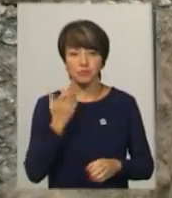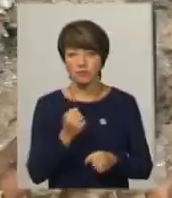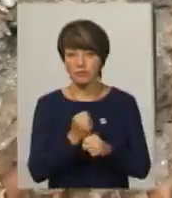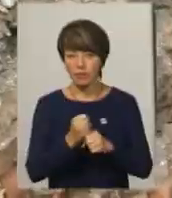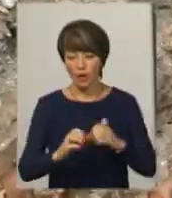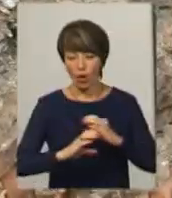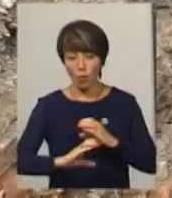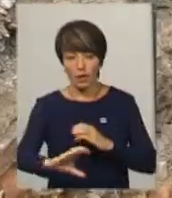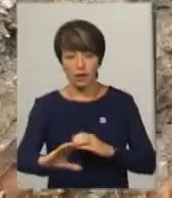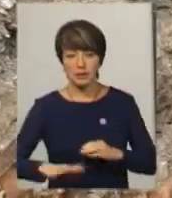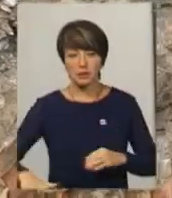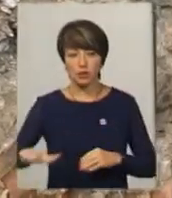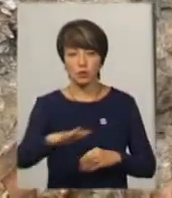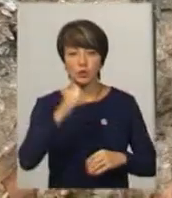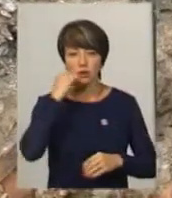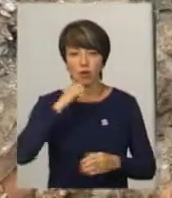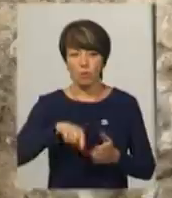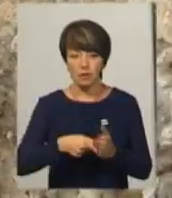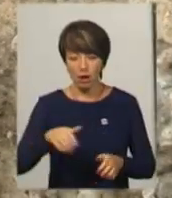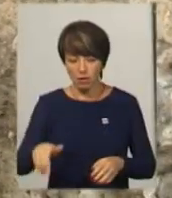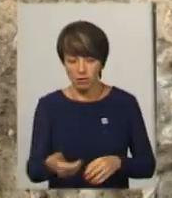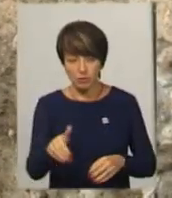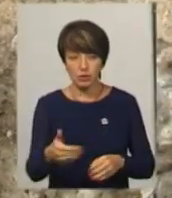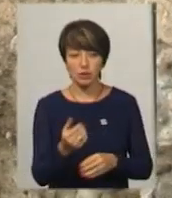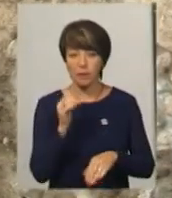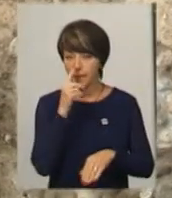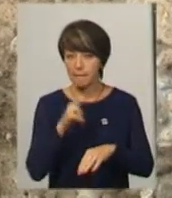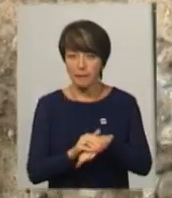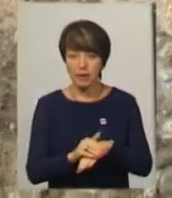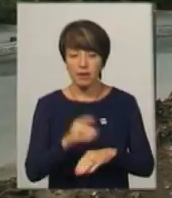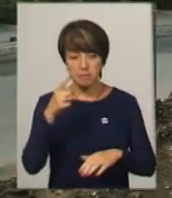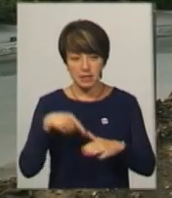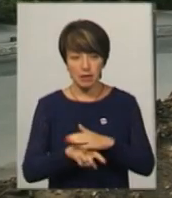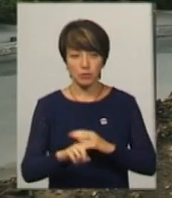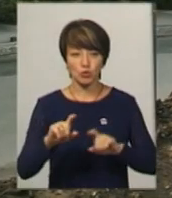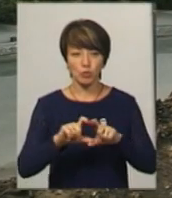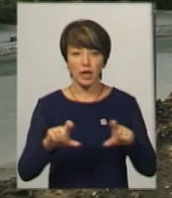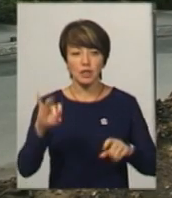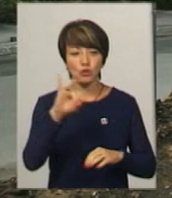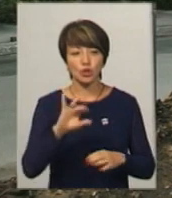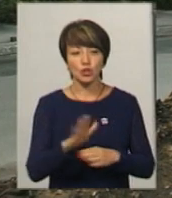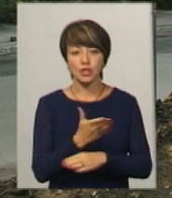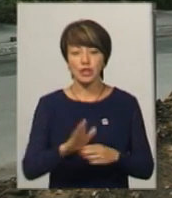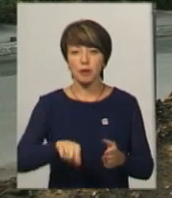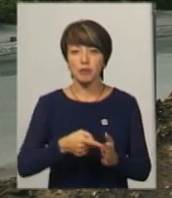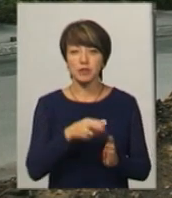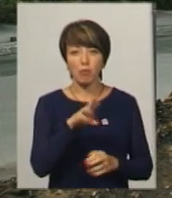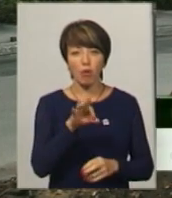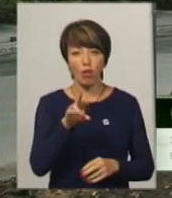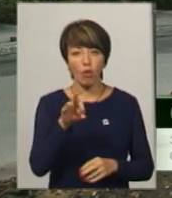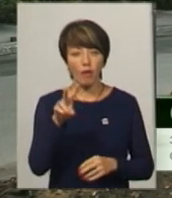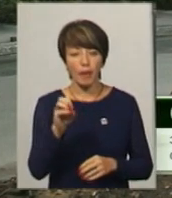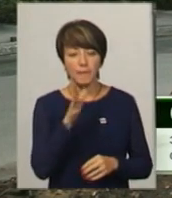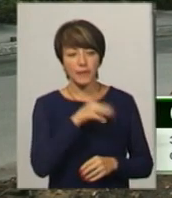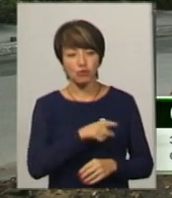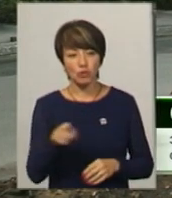на території старого міста працівники при купанні траншеї натрапили на ще одну підземну споруду. В історичній частині міста Полонного під